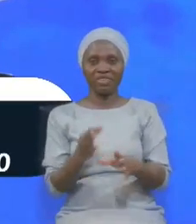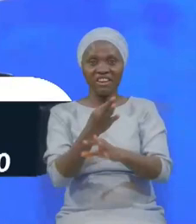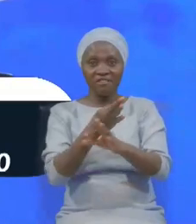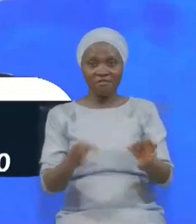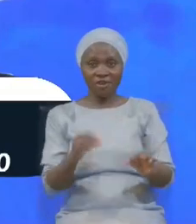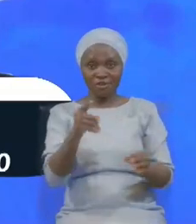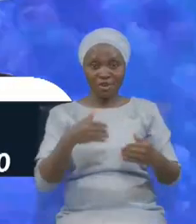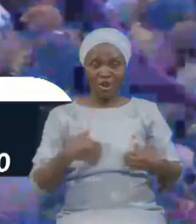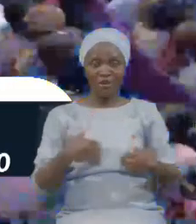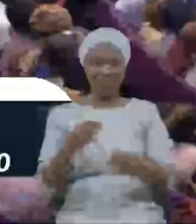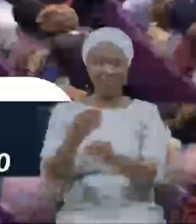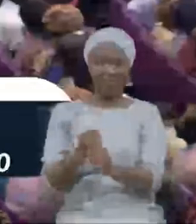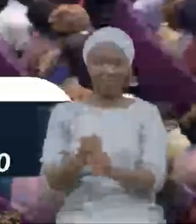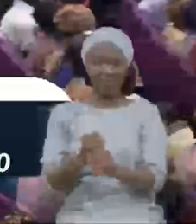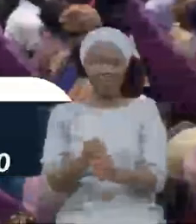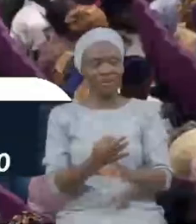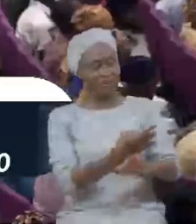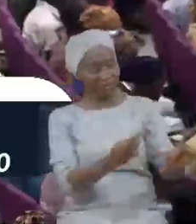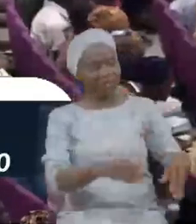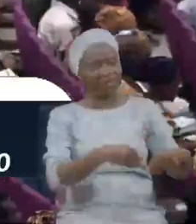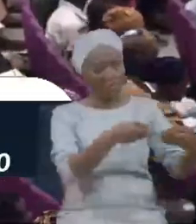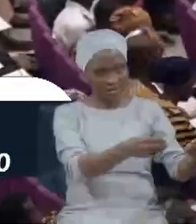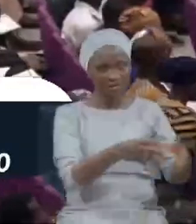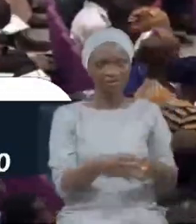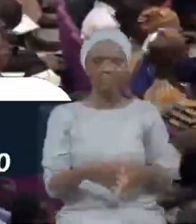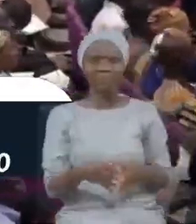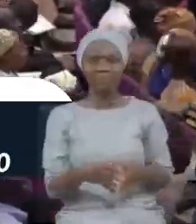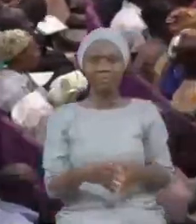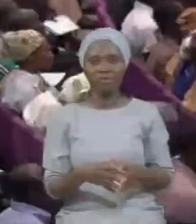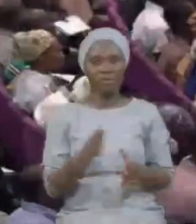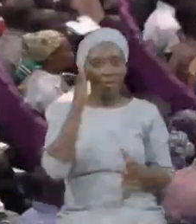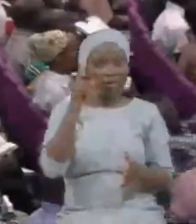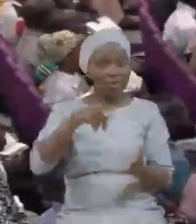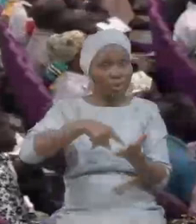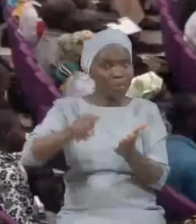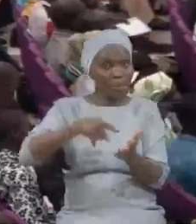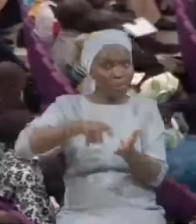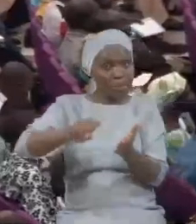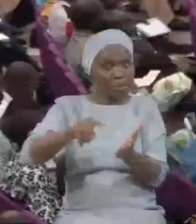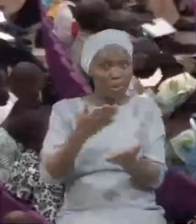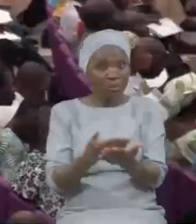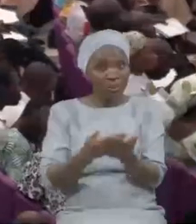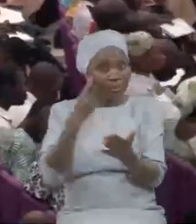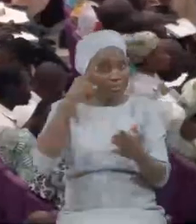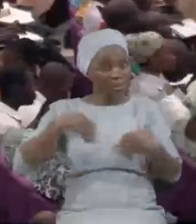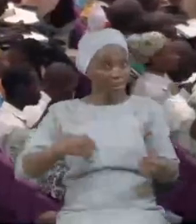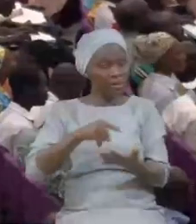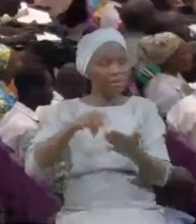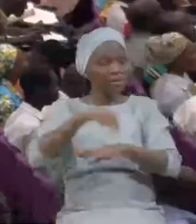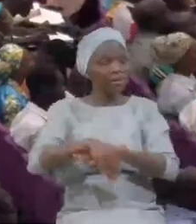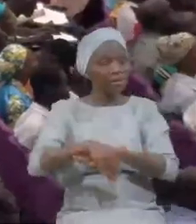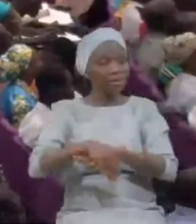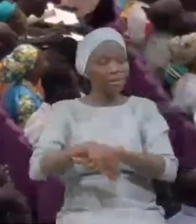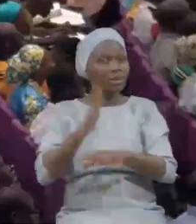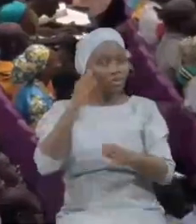Je vous attends. Donnez gratuitement. Est-ce que vous allez payer quelque chose pour la guérison ce soir? Vous allez jeûner avant